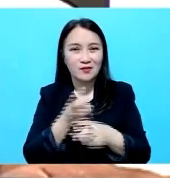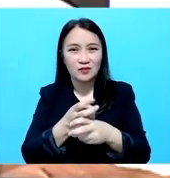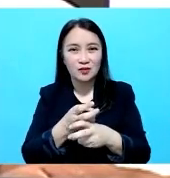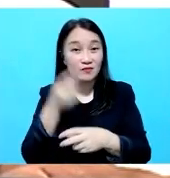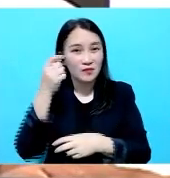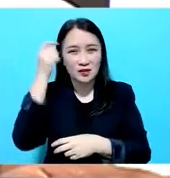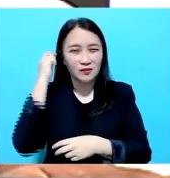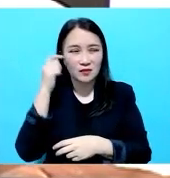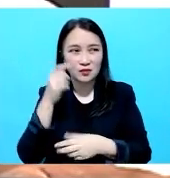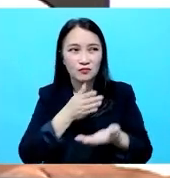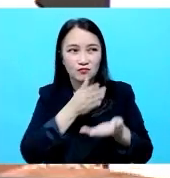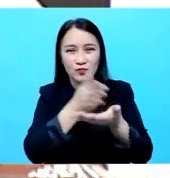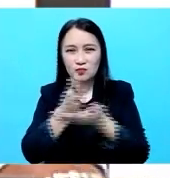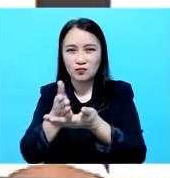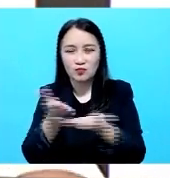to go around.